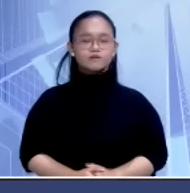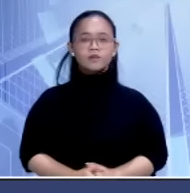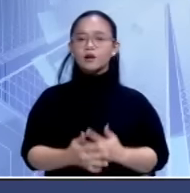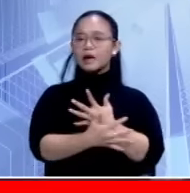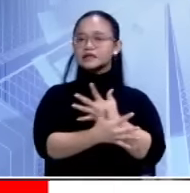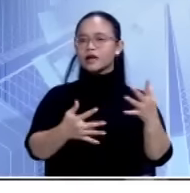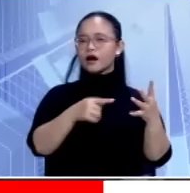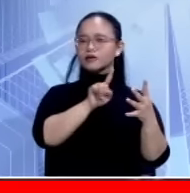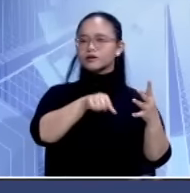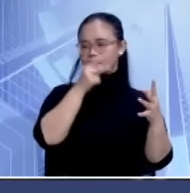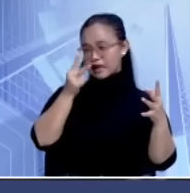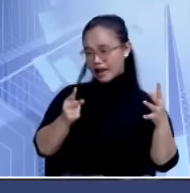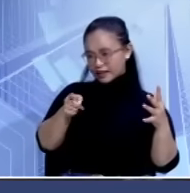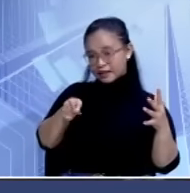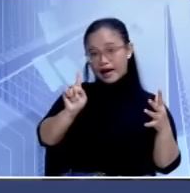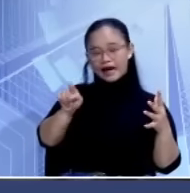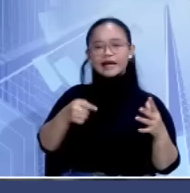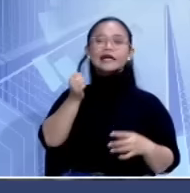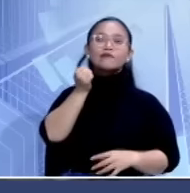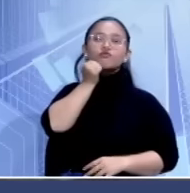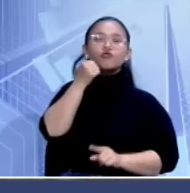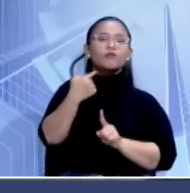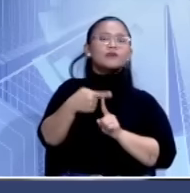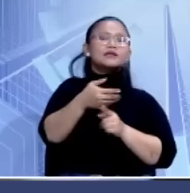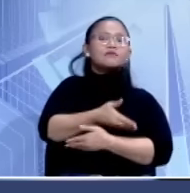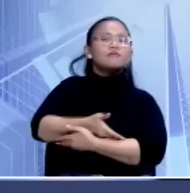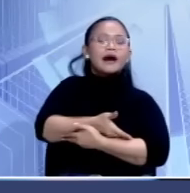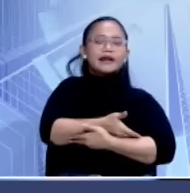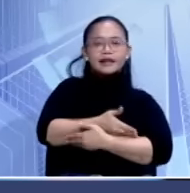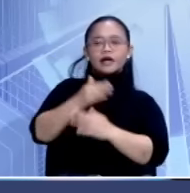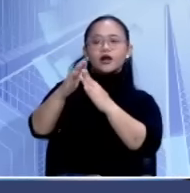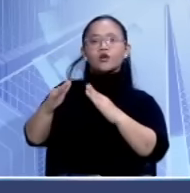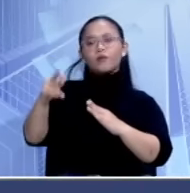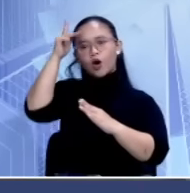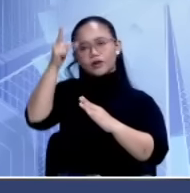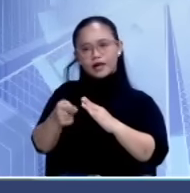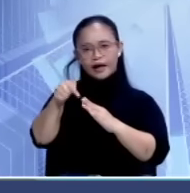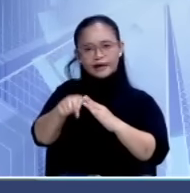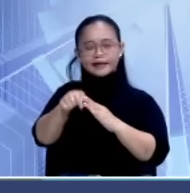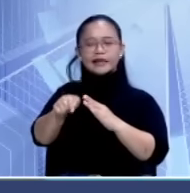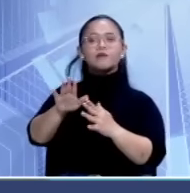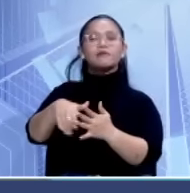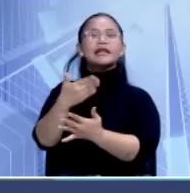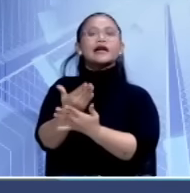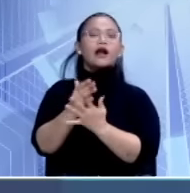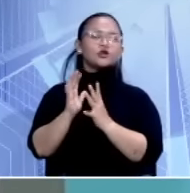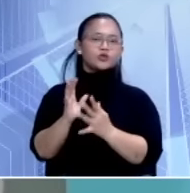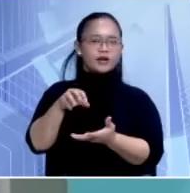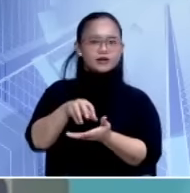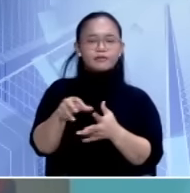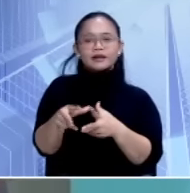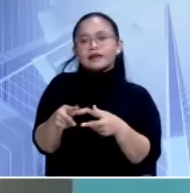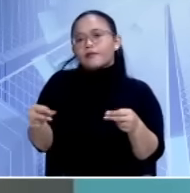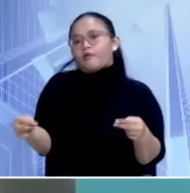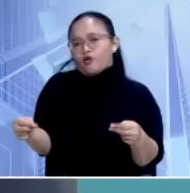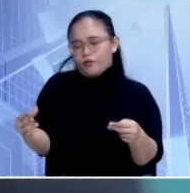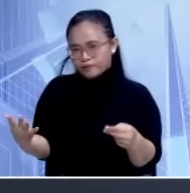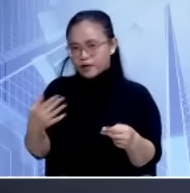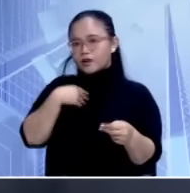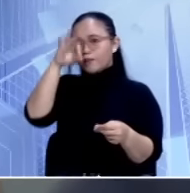Warga digegerkan dengan penemuan jasad ibu dan bayinya di rumah kontrakan Jalan Kesadaran Bojongsari, Depok. Polisi yang